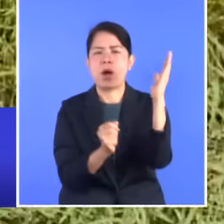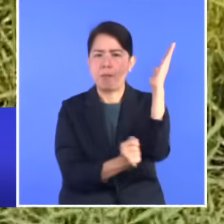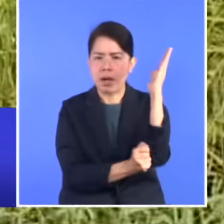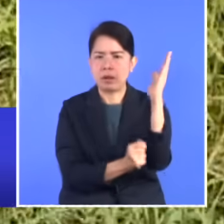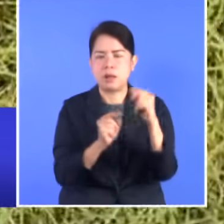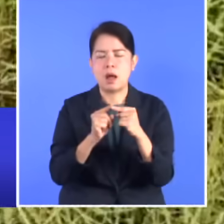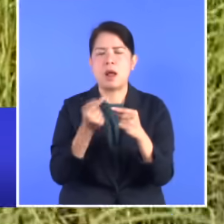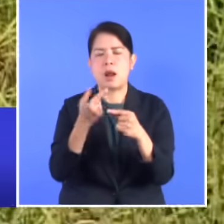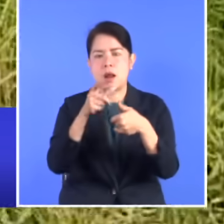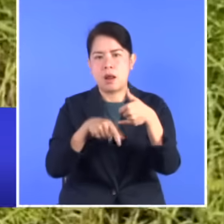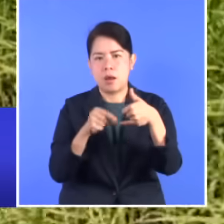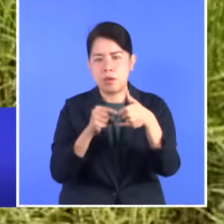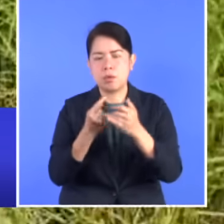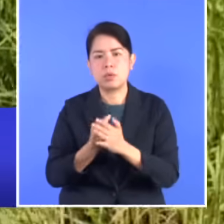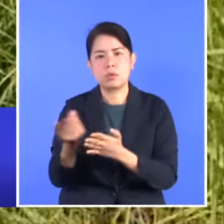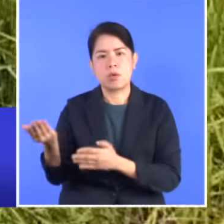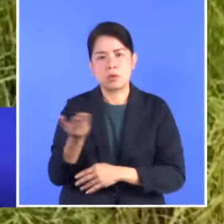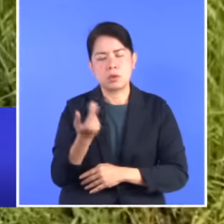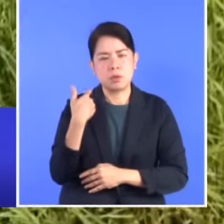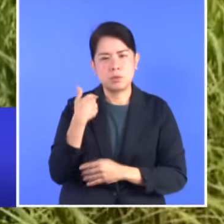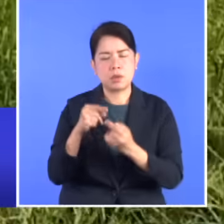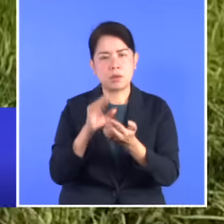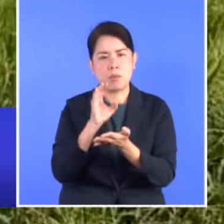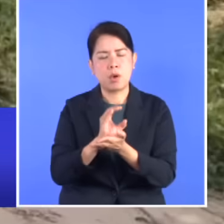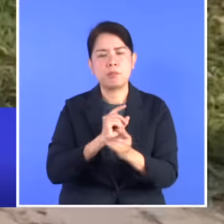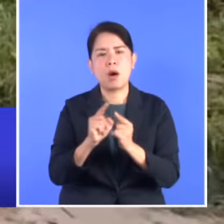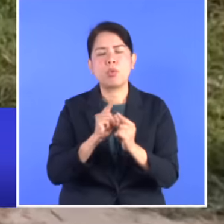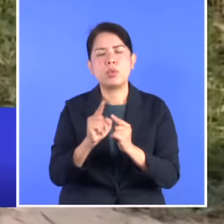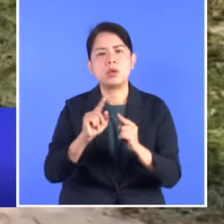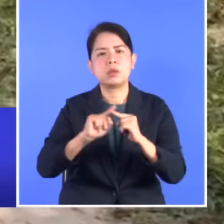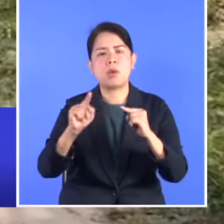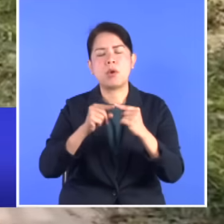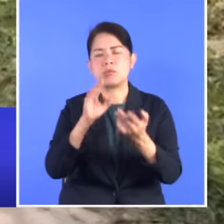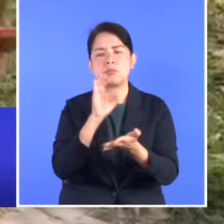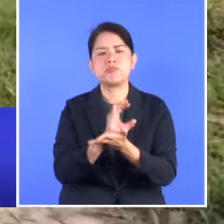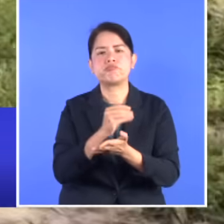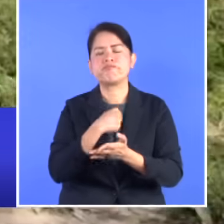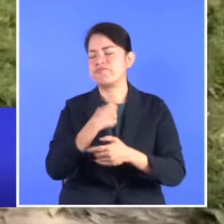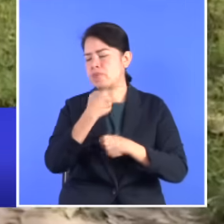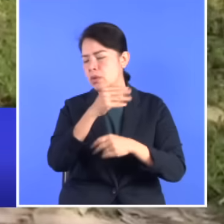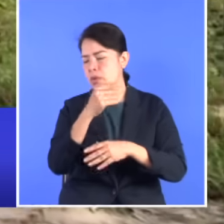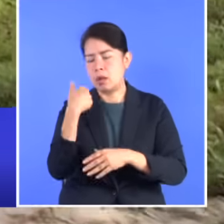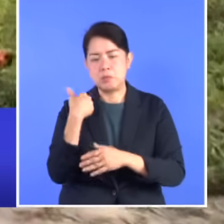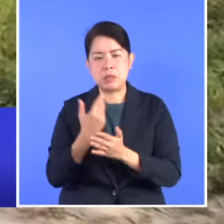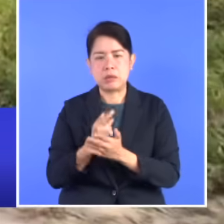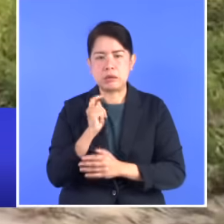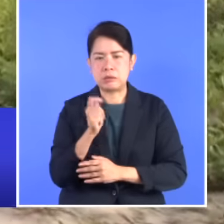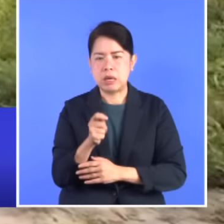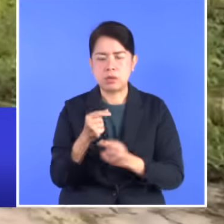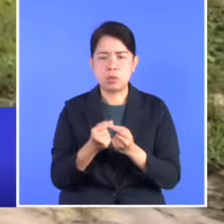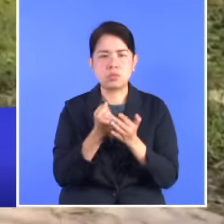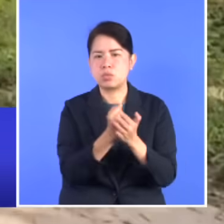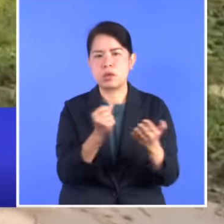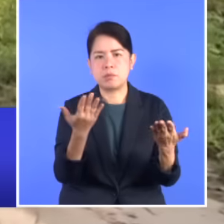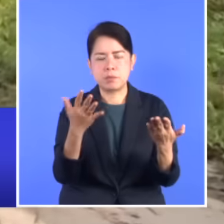าคุยแต่ว่าตำรวจไม่ยอมออกมาพบว่าอย่างนั้นเรียกร้องค่าเสียหายก็ไม่เคยชดใช้นี่หนังสติ๊กชาวบ้านไว้ยิงวัวนะ